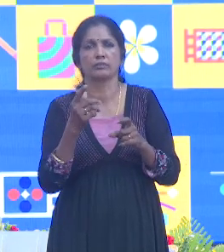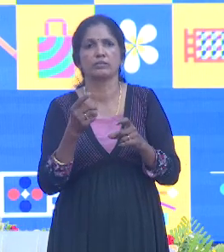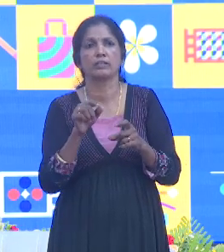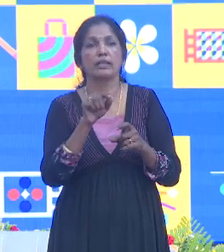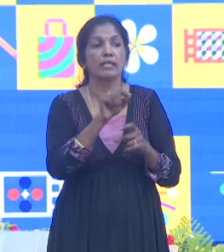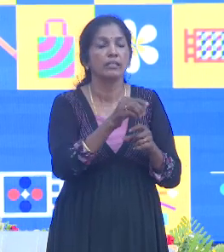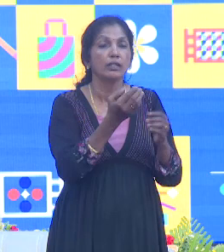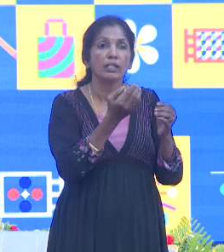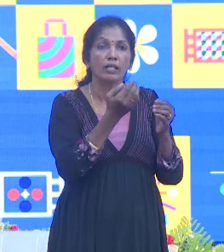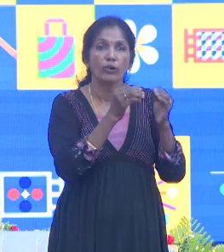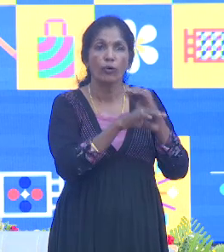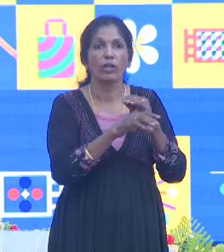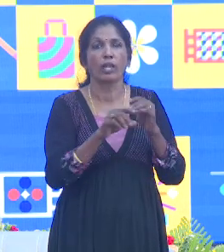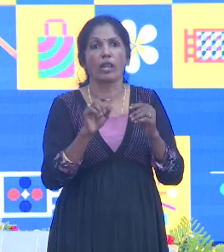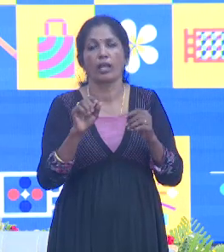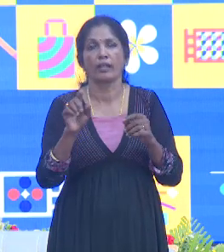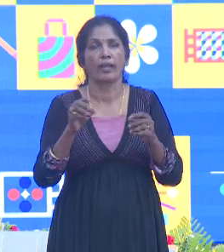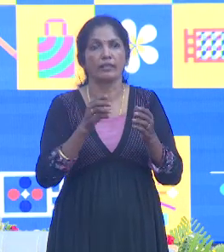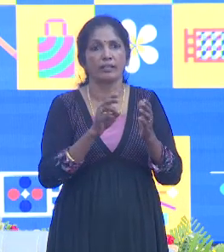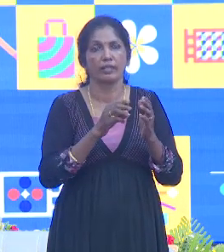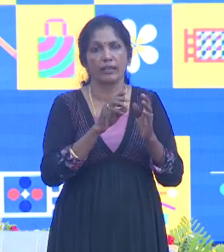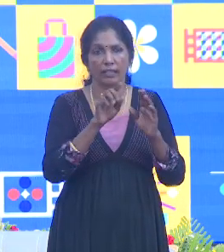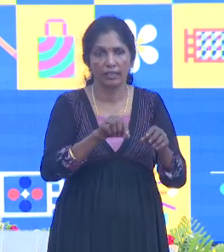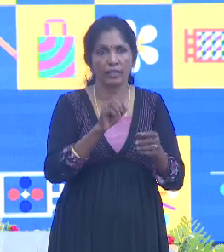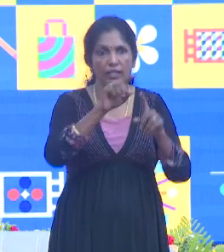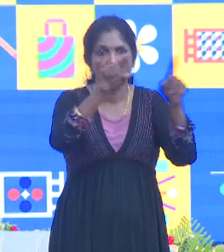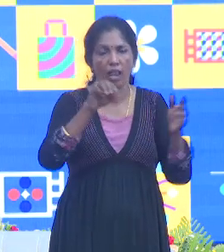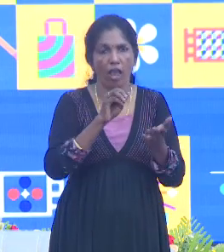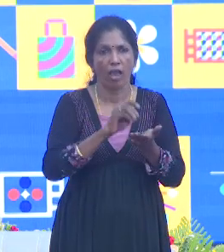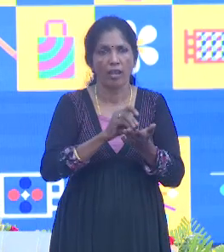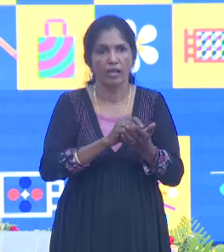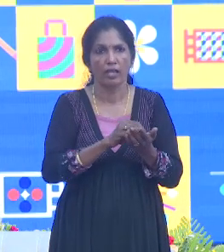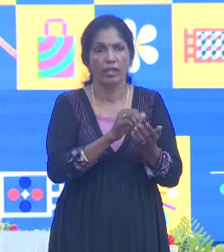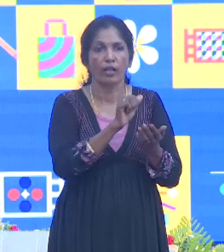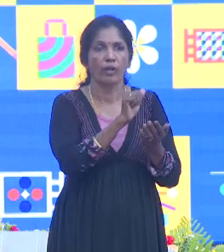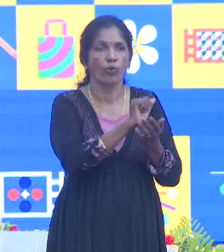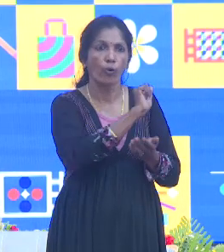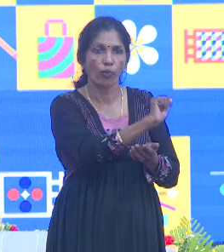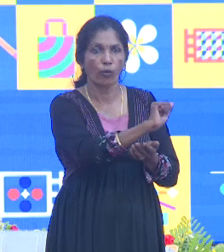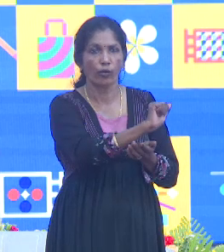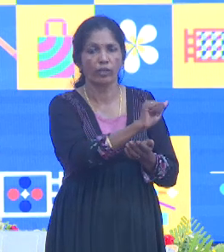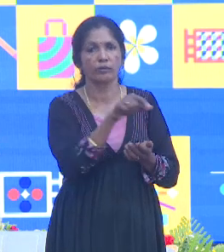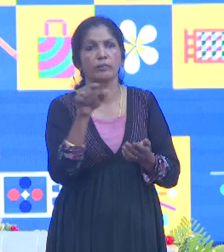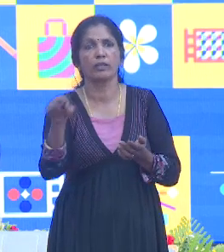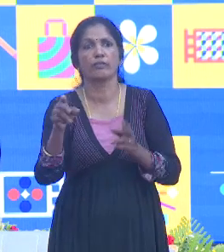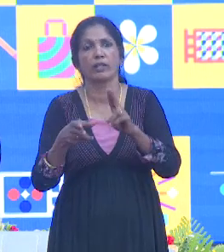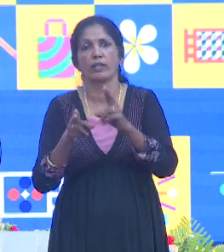അതിൽ കുടികിടപ്പുകാരൻ്റെ ഭൂമി, ആ ഭൂമിയുടെ ലാൻഡ് ലോർഡിൻ്റെ റൈറ്റ്, ലാൻഡ് ലോർഡിൻ്റെ അവകാശം,